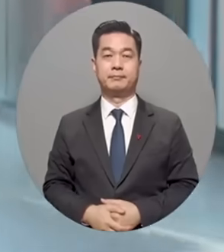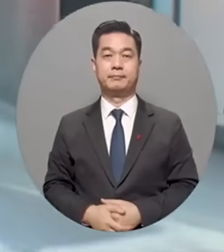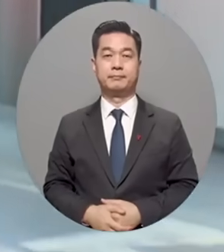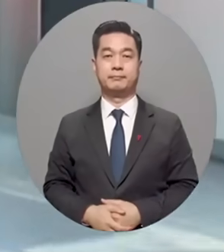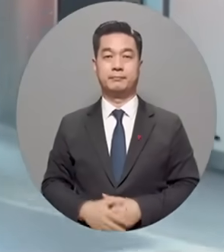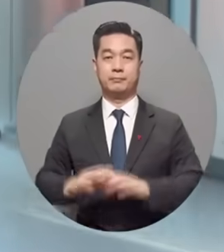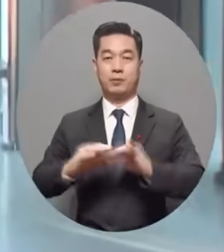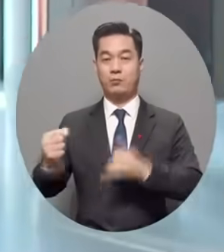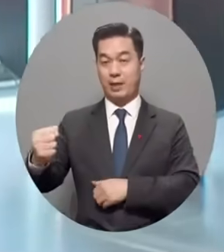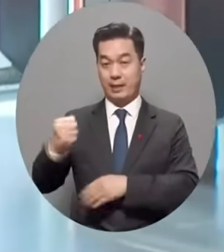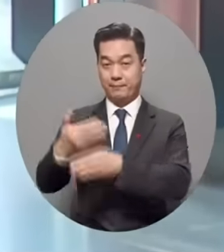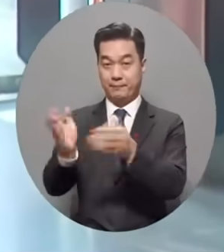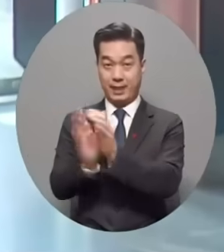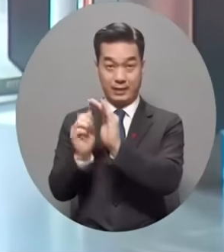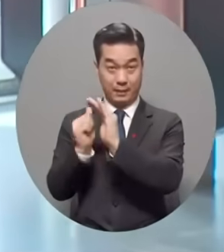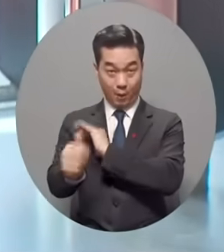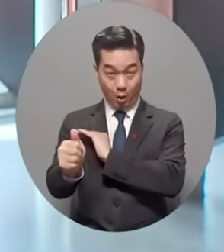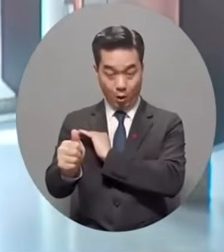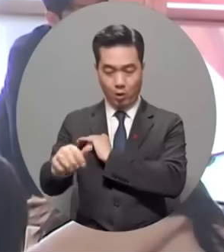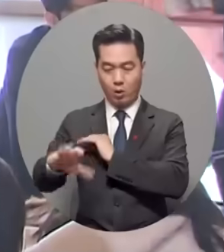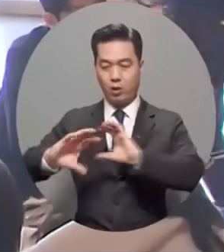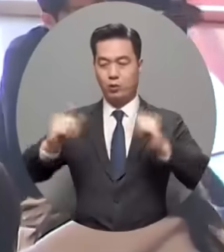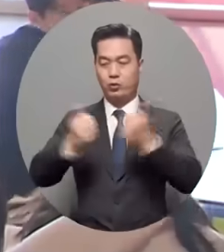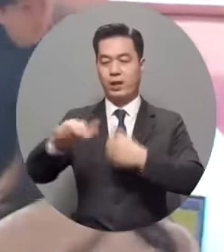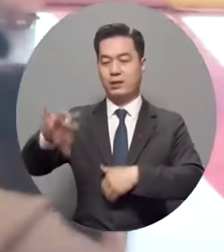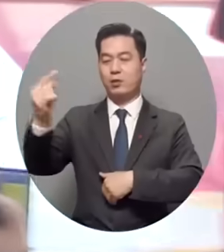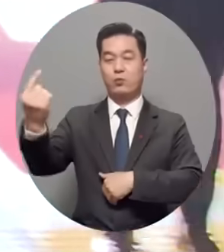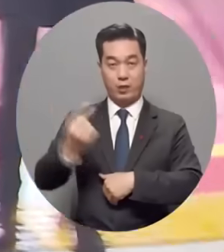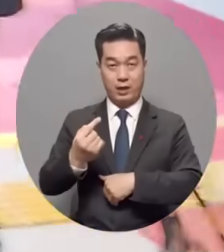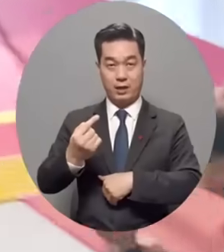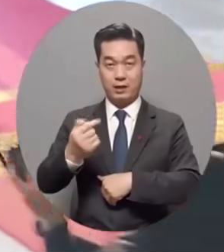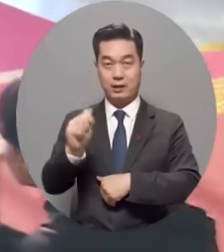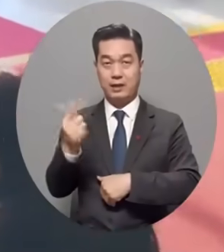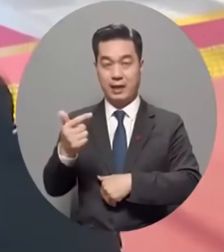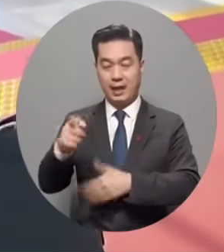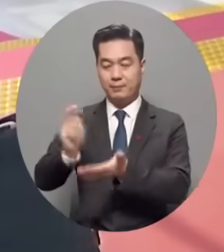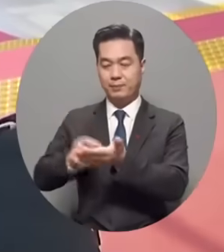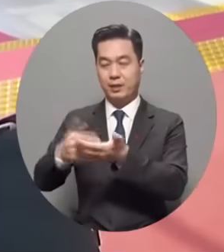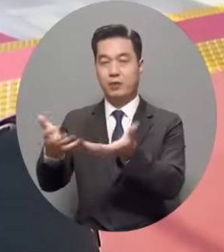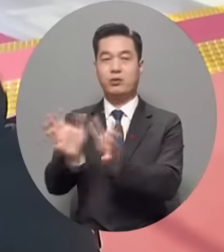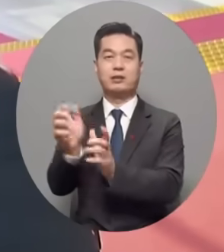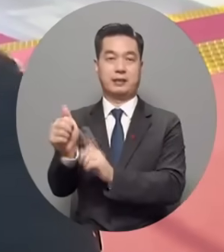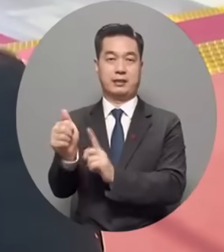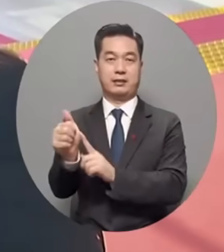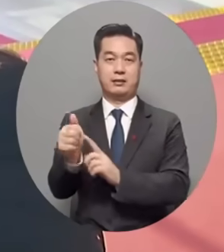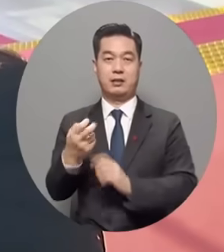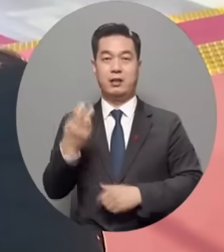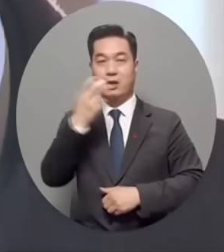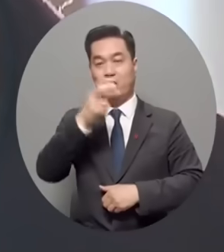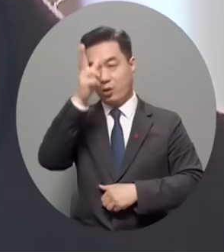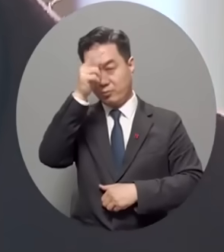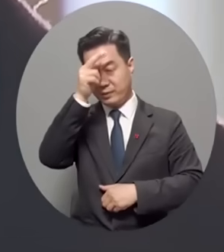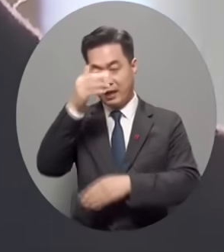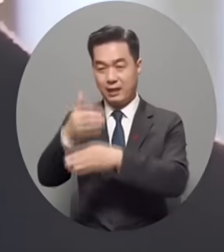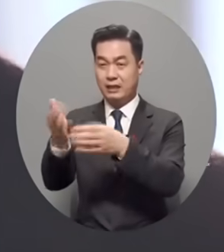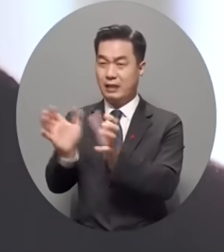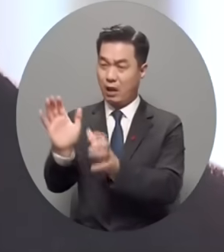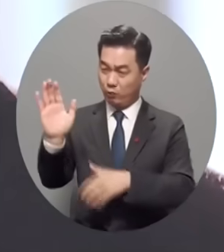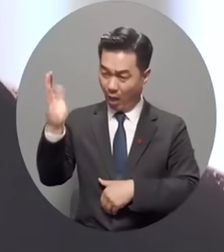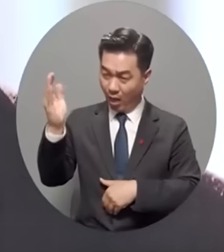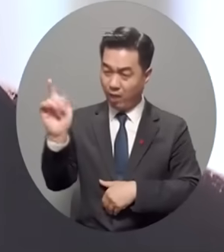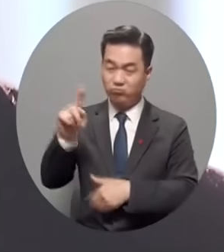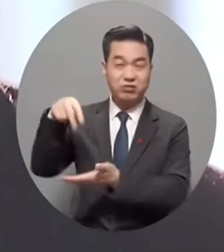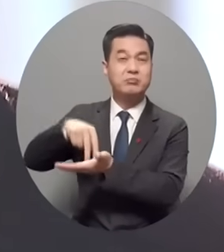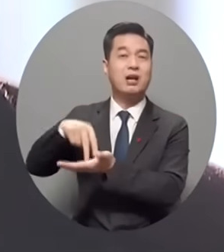국민의힘의 수장으로 국회에 첫 출근한 한동훈 비상대책위원장. 여당이 검찰당이 됐다는 야당의 비판에 어떤 입장이냐고